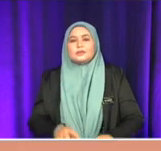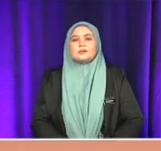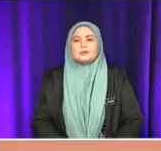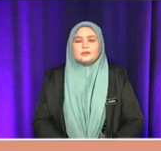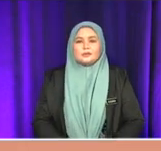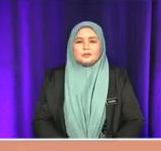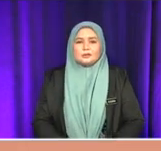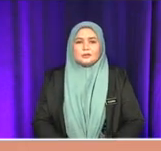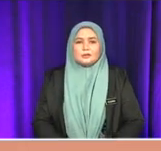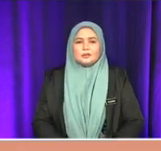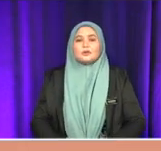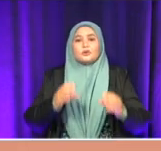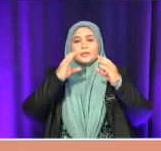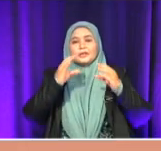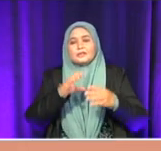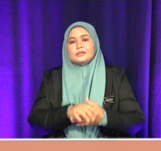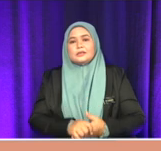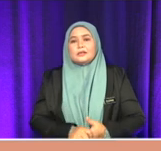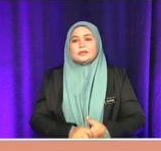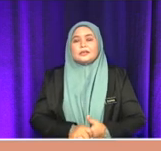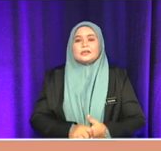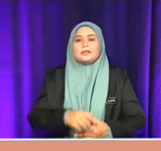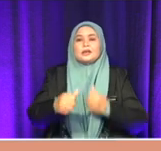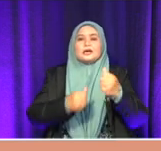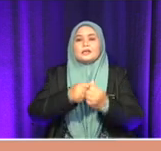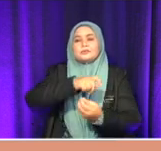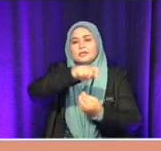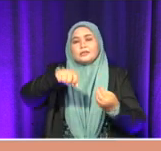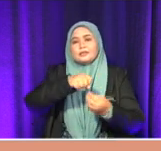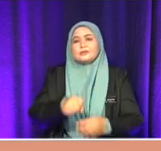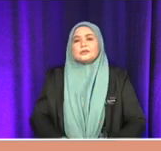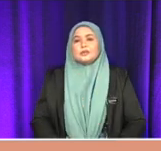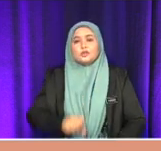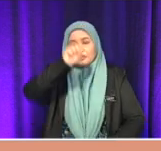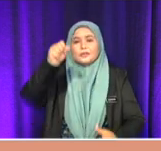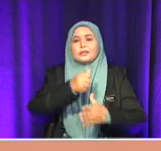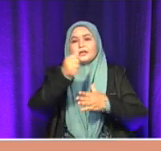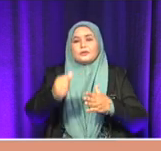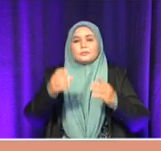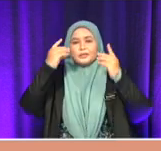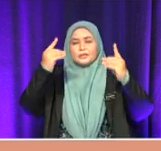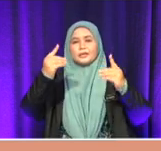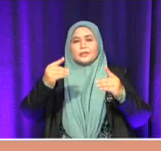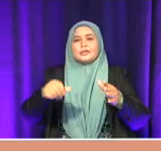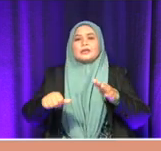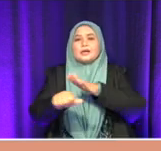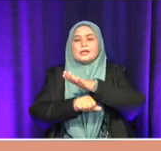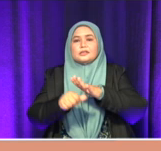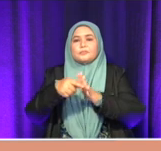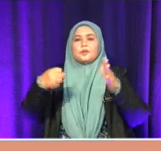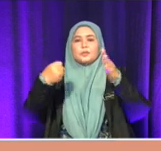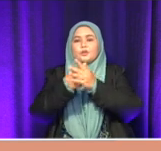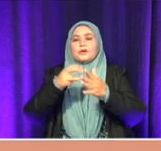ayat yang lengkap dan soalnya yang terakhir pendidikan adalah asas perpaduan negara buktikan Oke